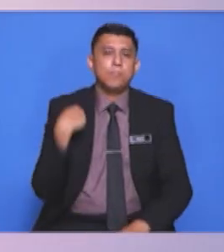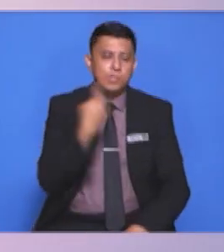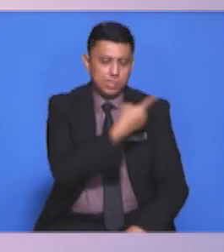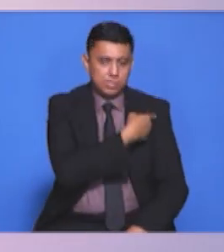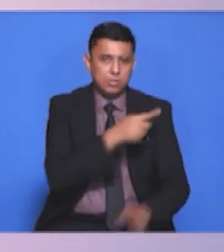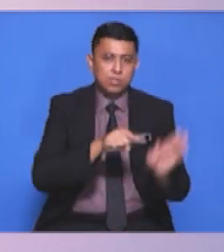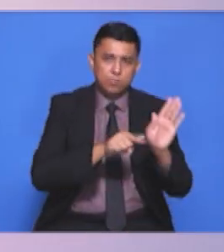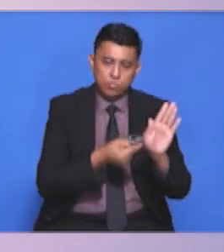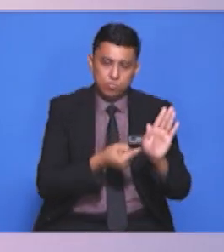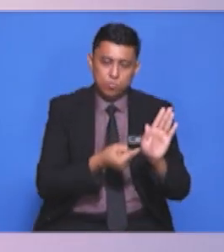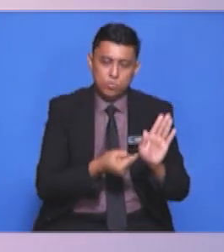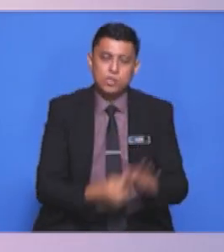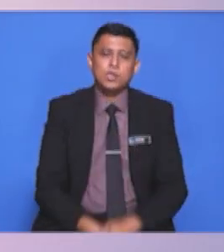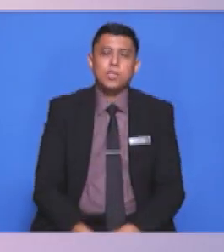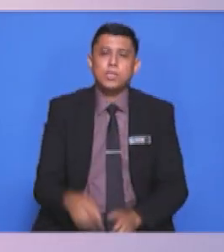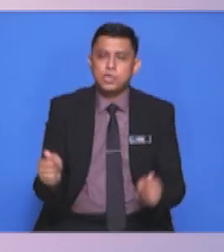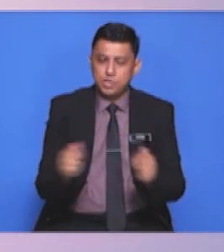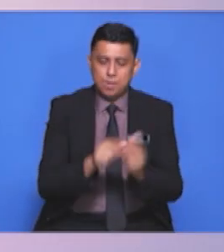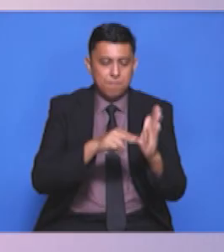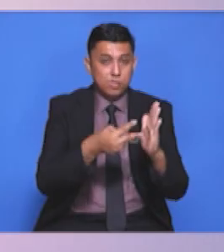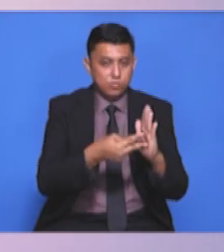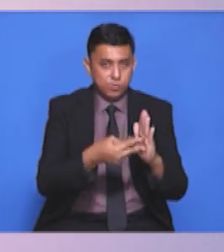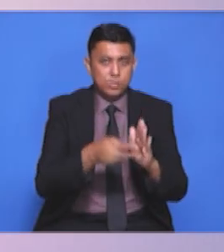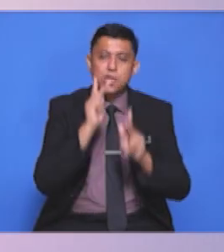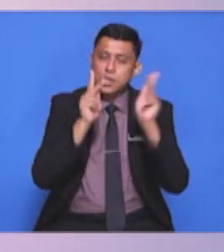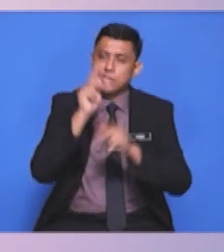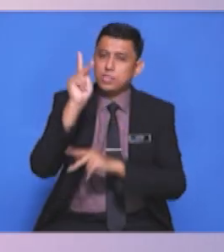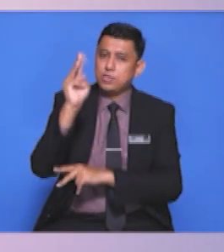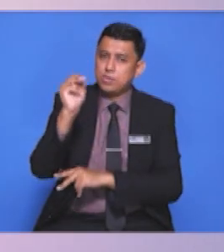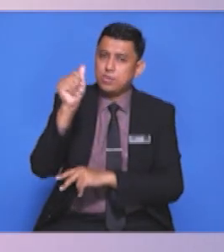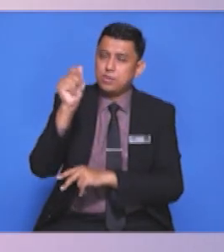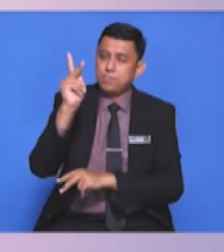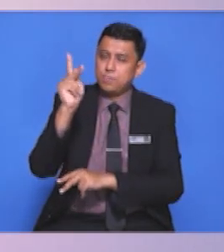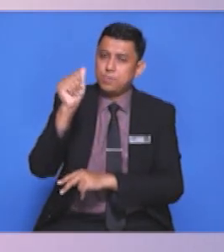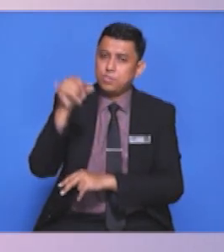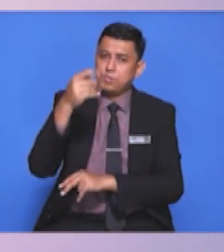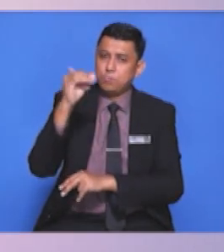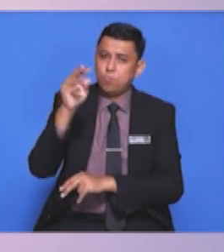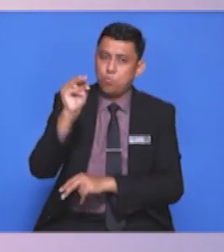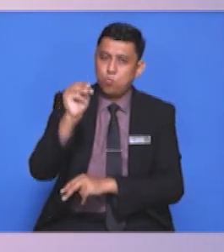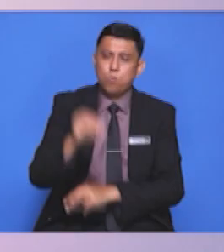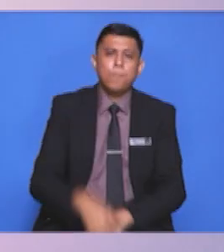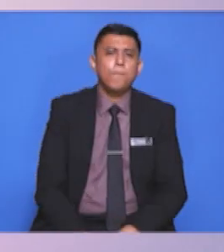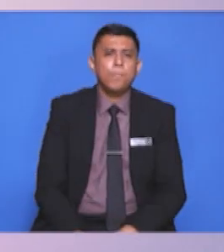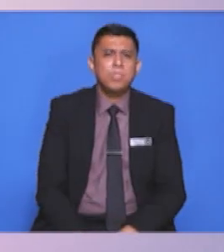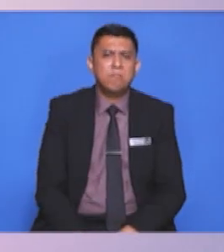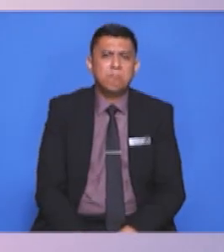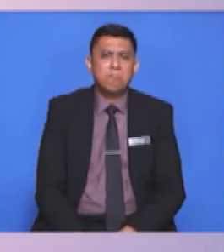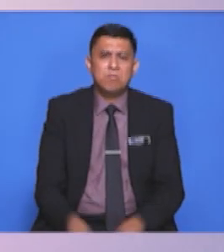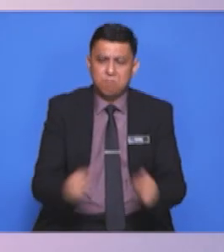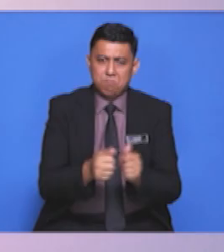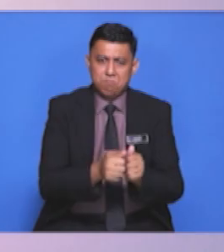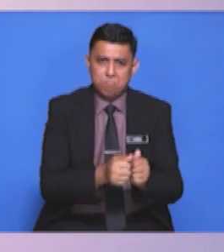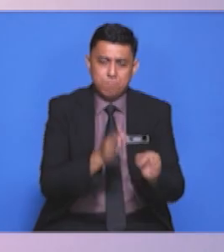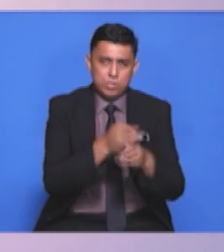definisi kata majemuk kata majemuk hilah perkataan yang dibentuk dengan merangkaikan